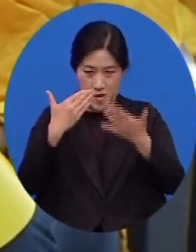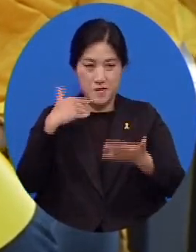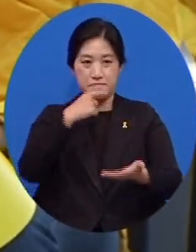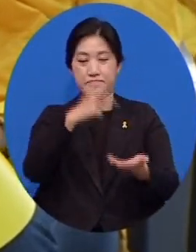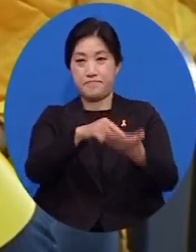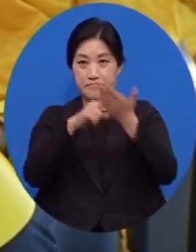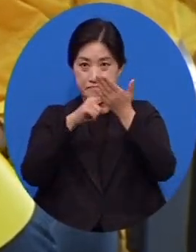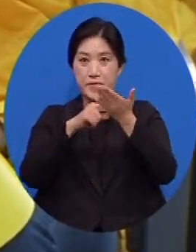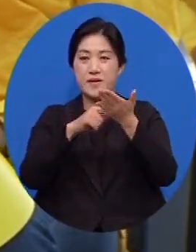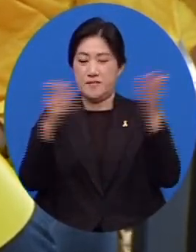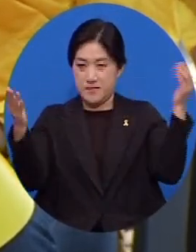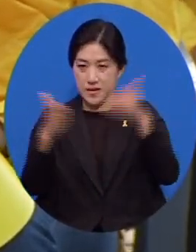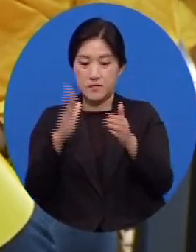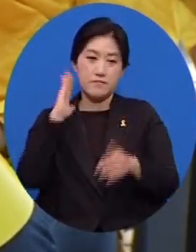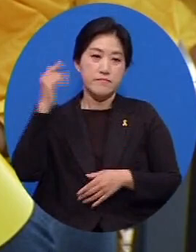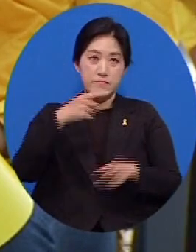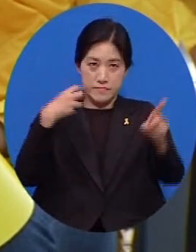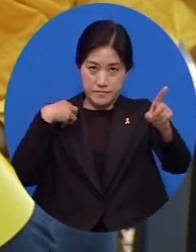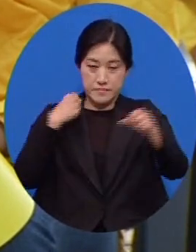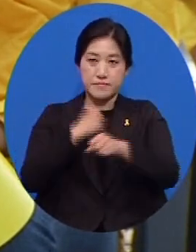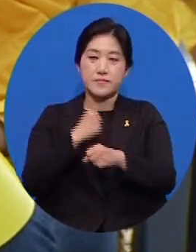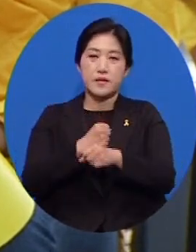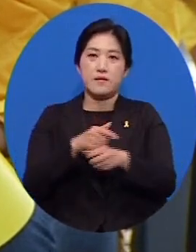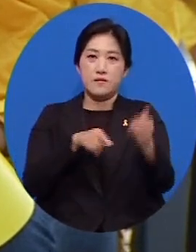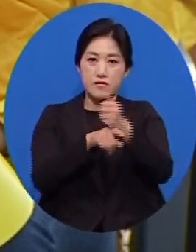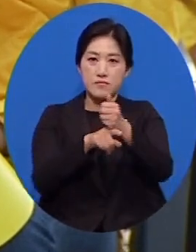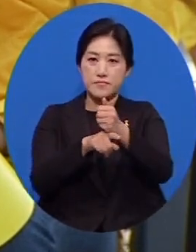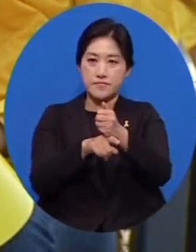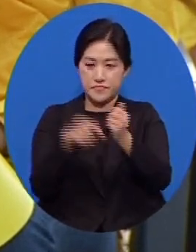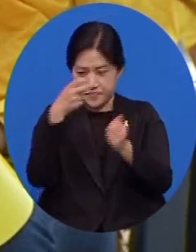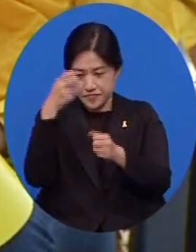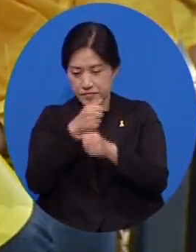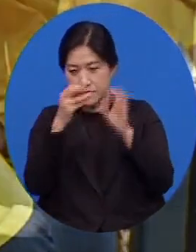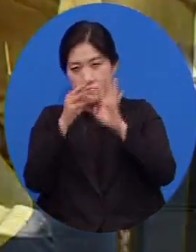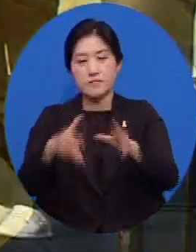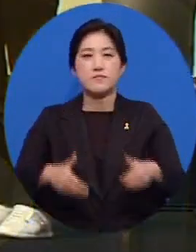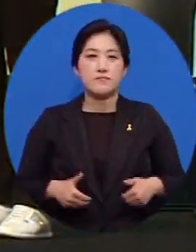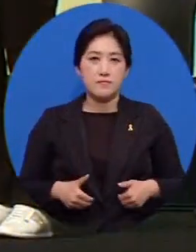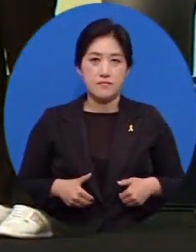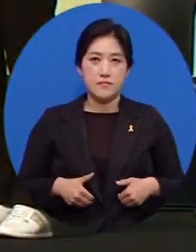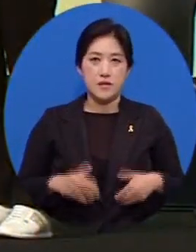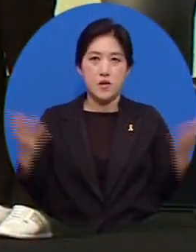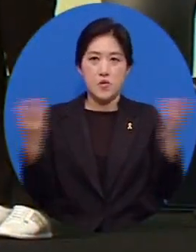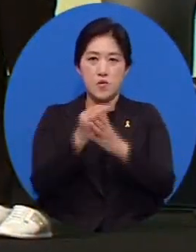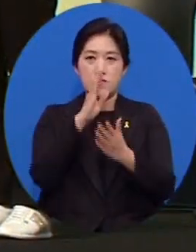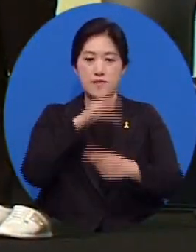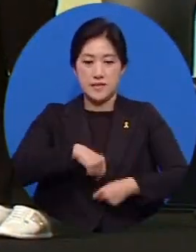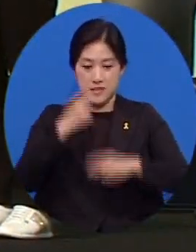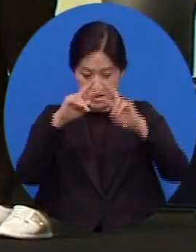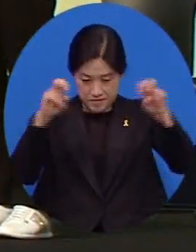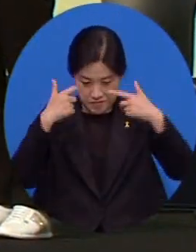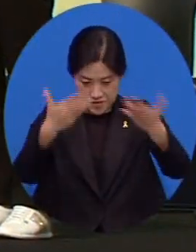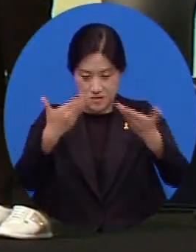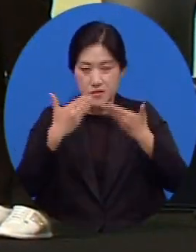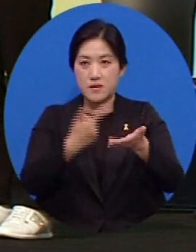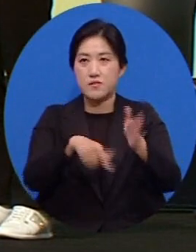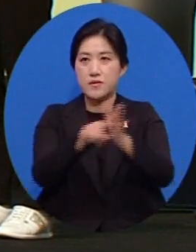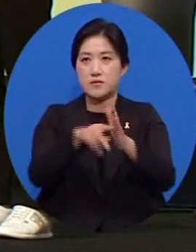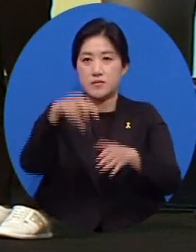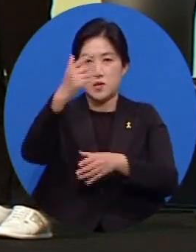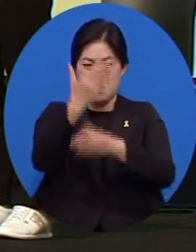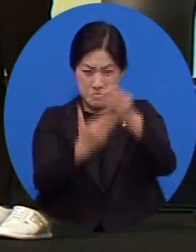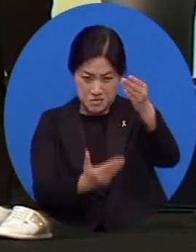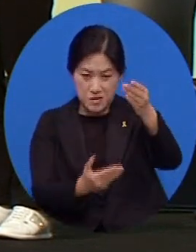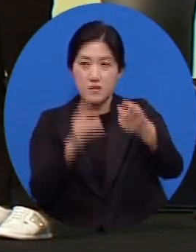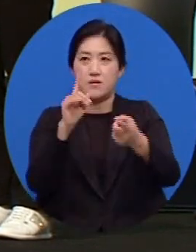때까지 대통령이 책임지고 수사와 조사를 계속해야 합니다. 온전한 진상규명을 위해서는 세월호